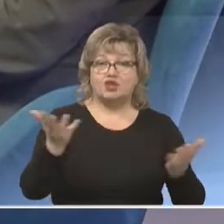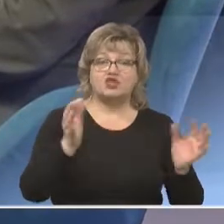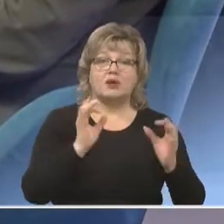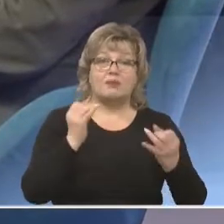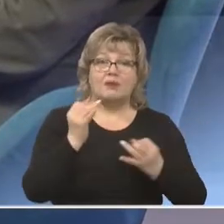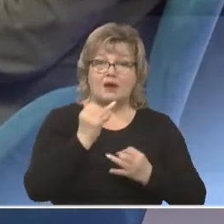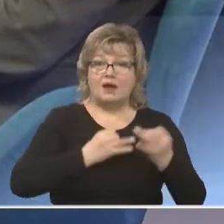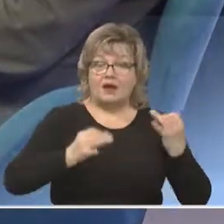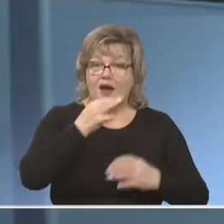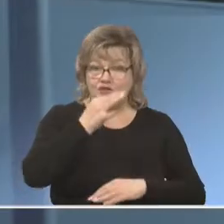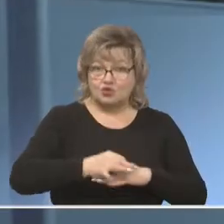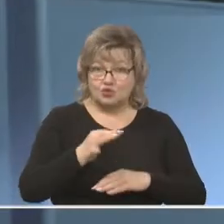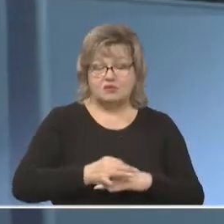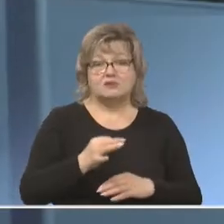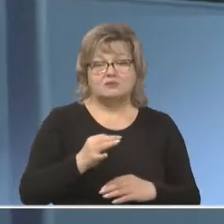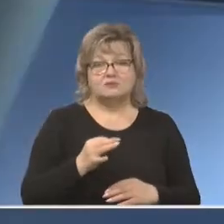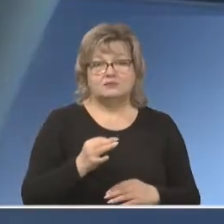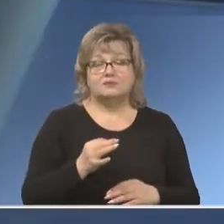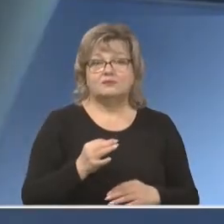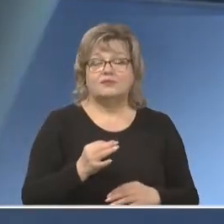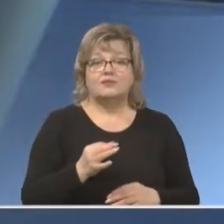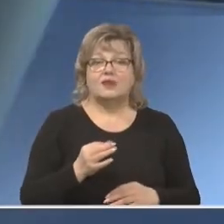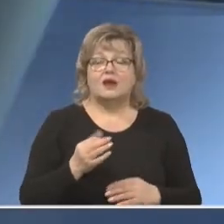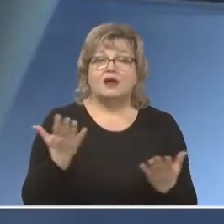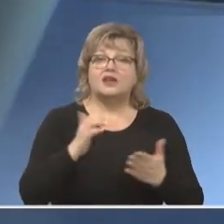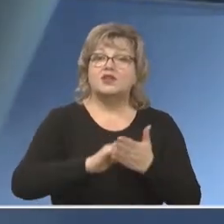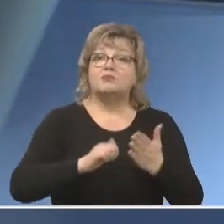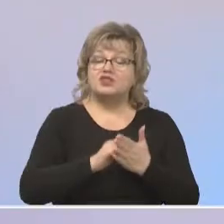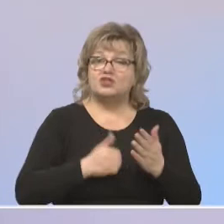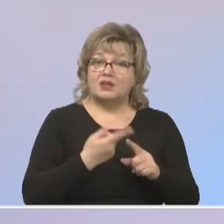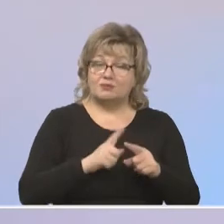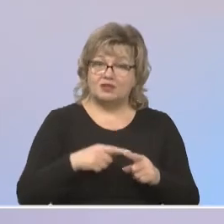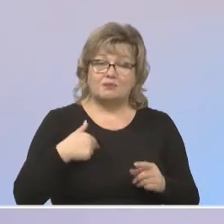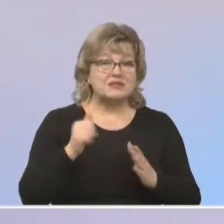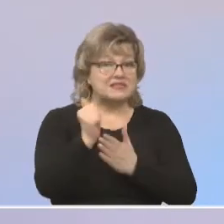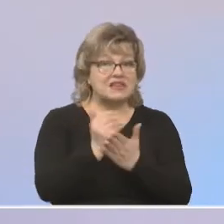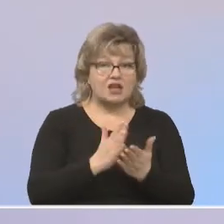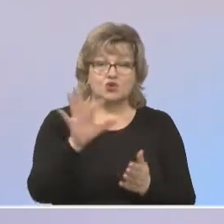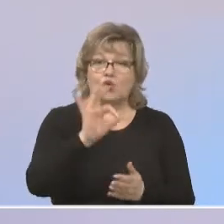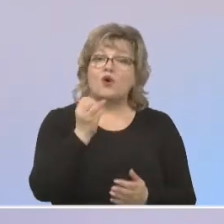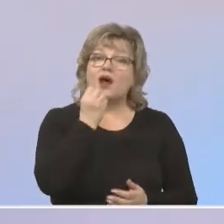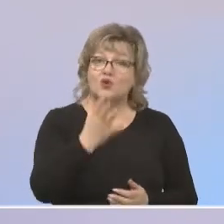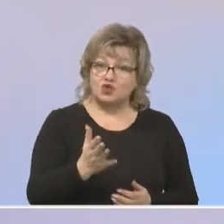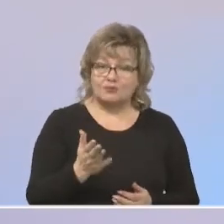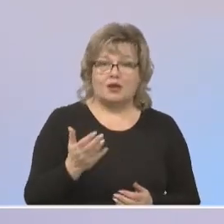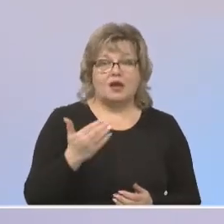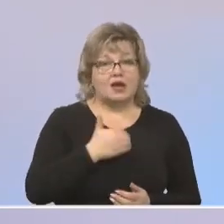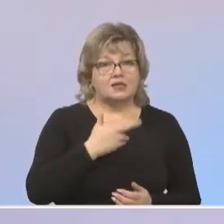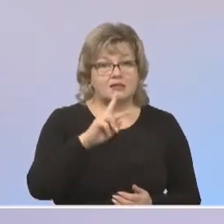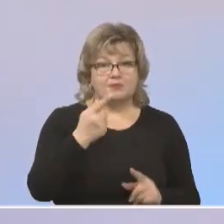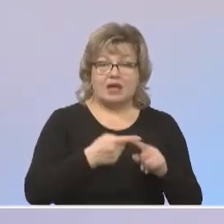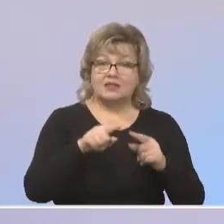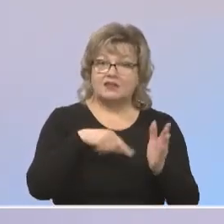лет. Вот скажите, каковы причины этого? Ну, мы сразу о хорошем. Вы знаете, очень хотелось бы этот